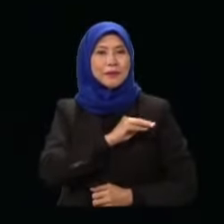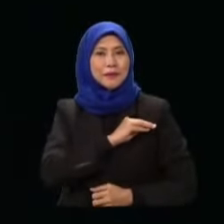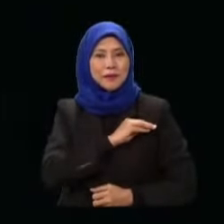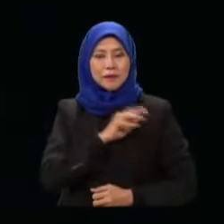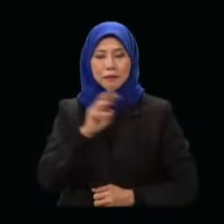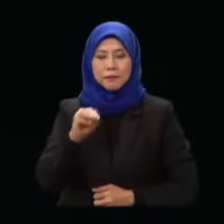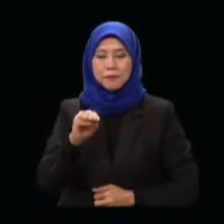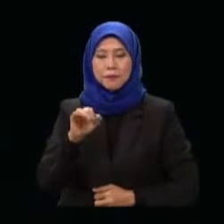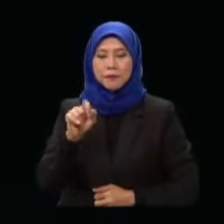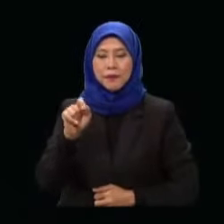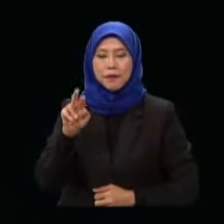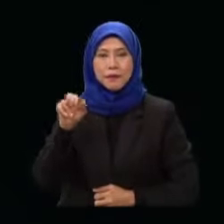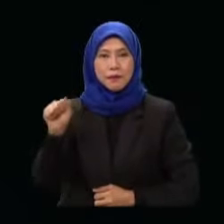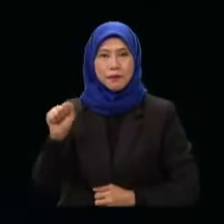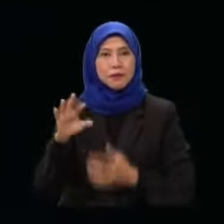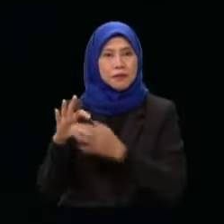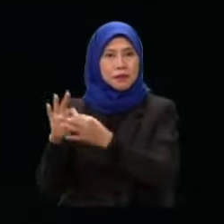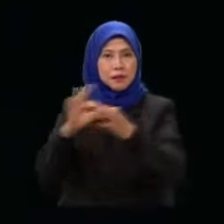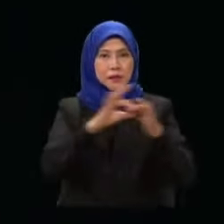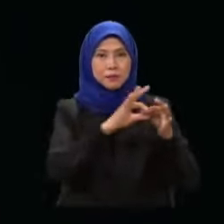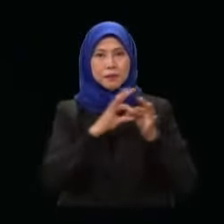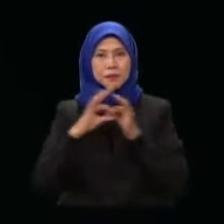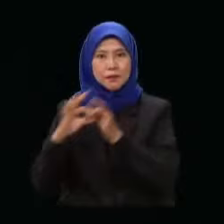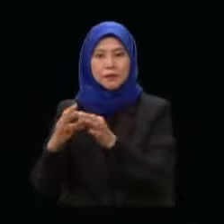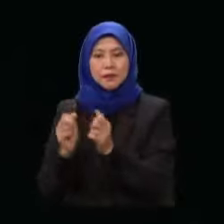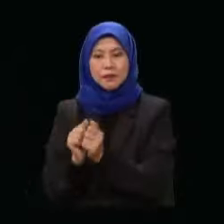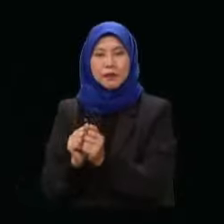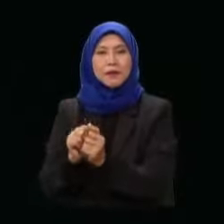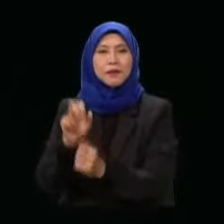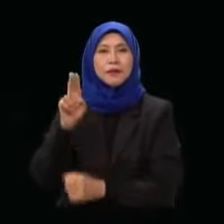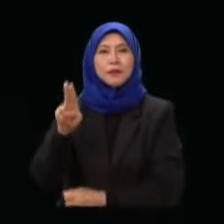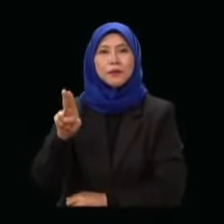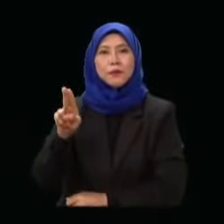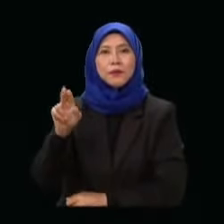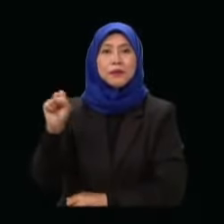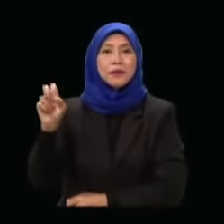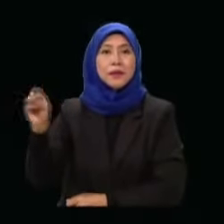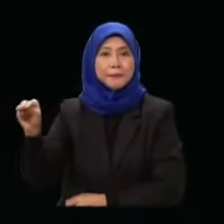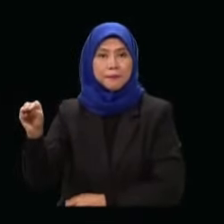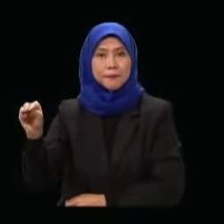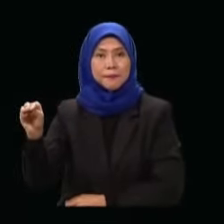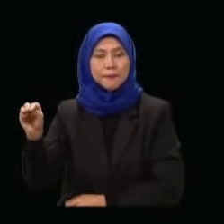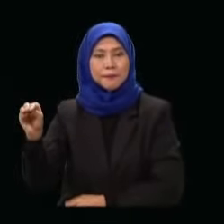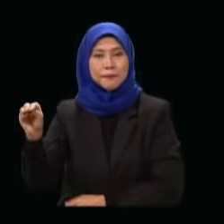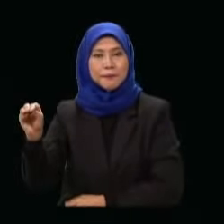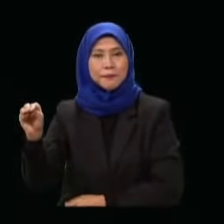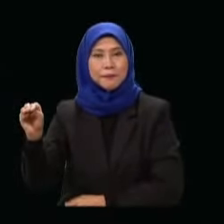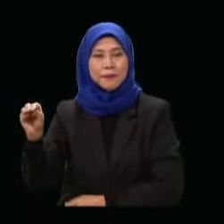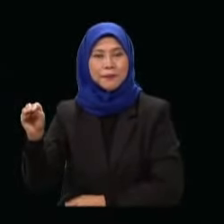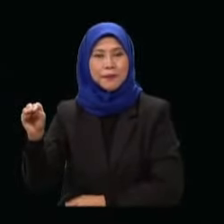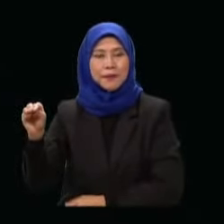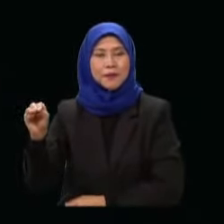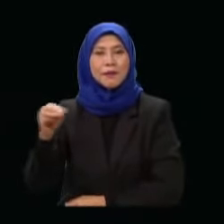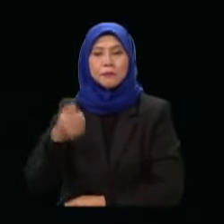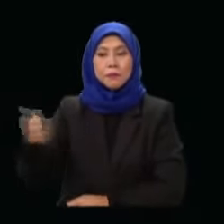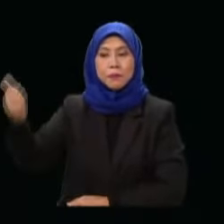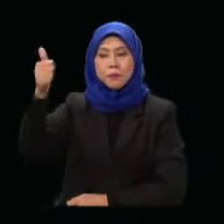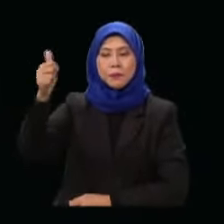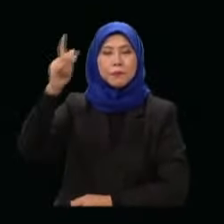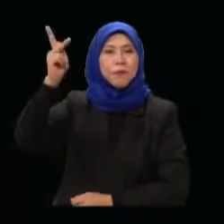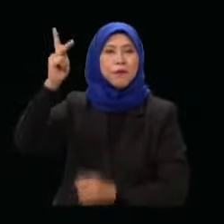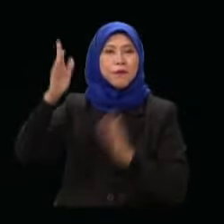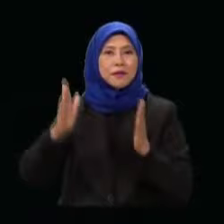amitra sedang bekerjasama dengan PH ini meski sains Malaysia broken out Kita dikit Yulia